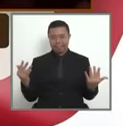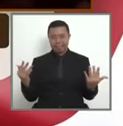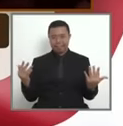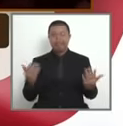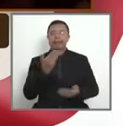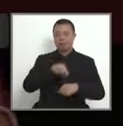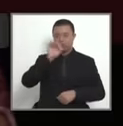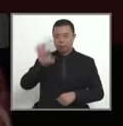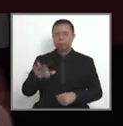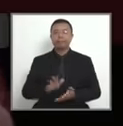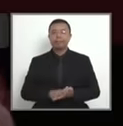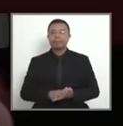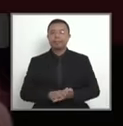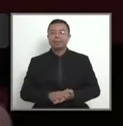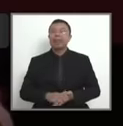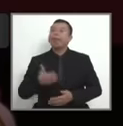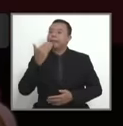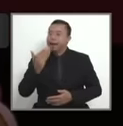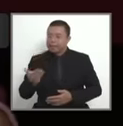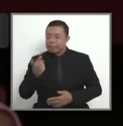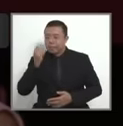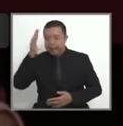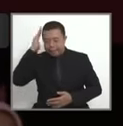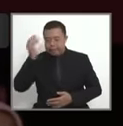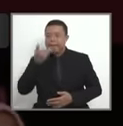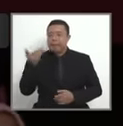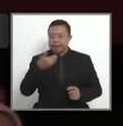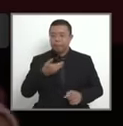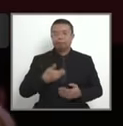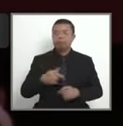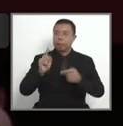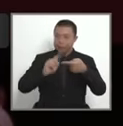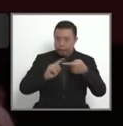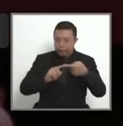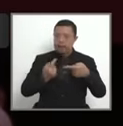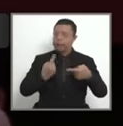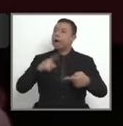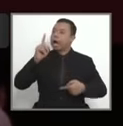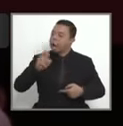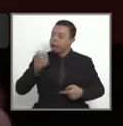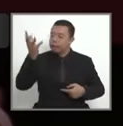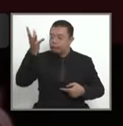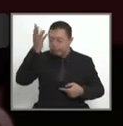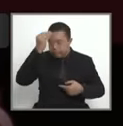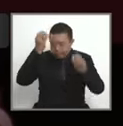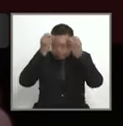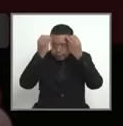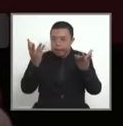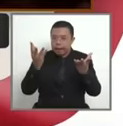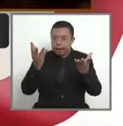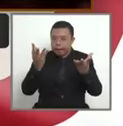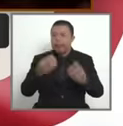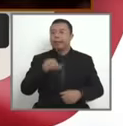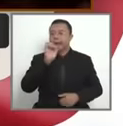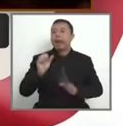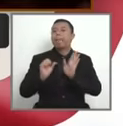memberikan ini ada apa Berartikan apa kita lihat momentum sekarang ini pemberian Bansos ini bagi kami tidak tepat karena apa